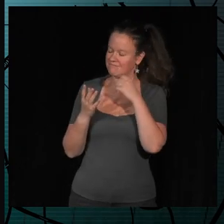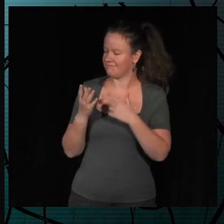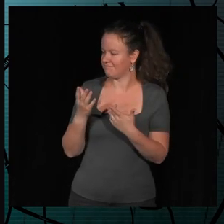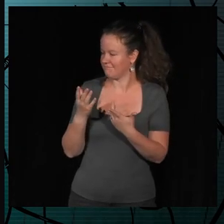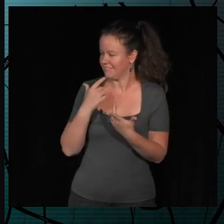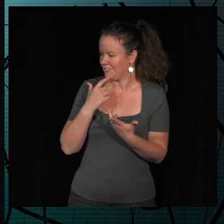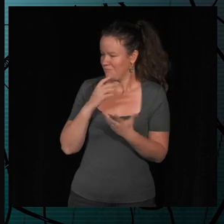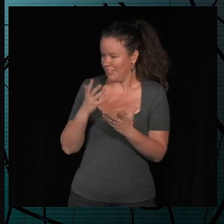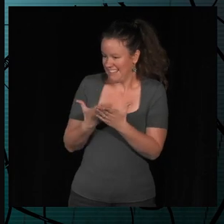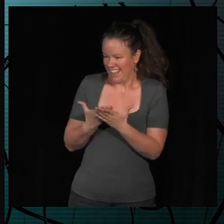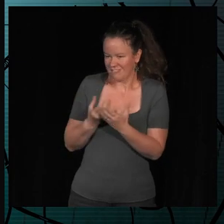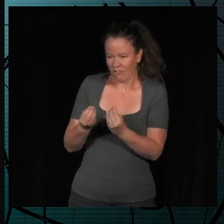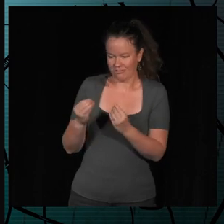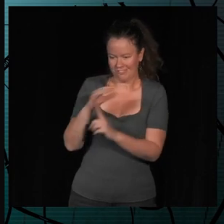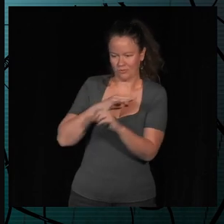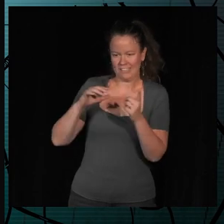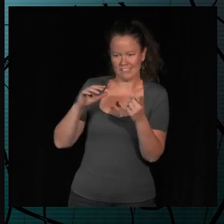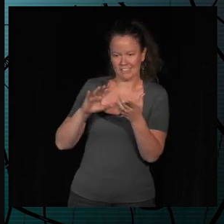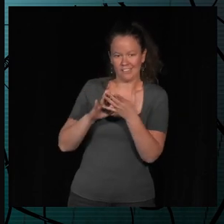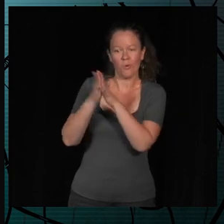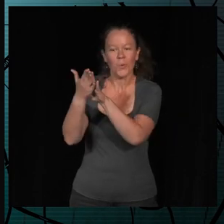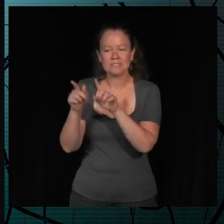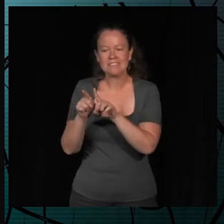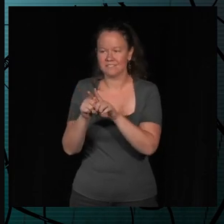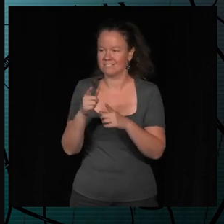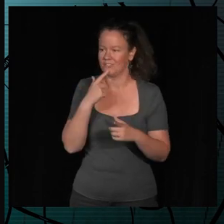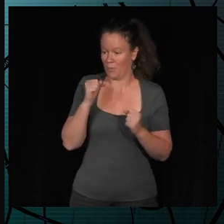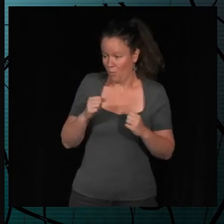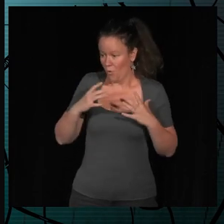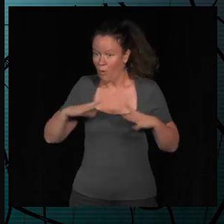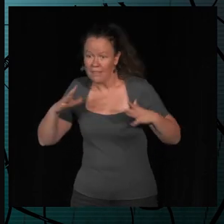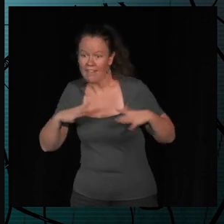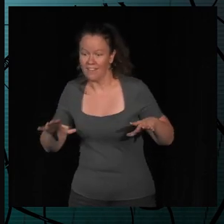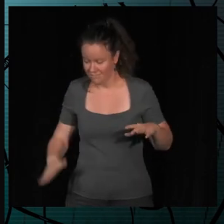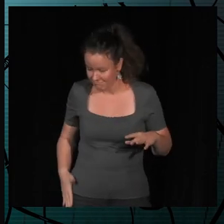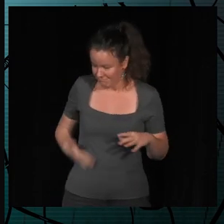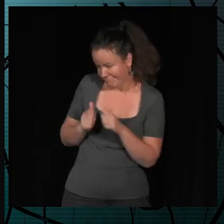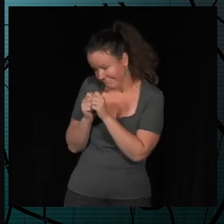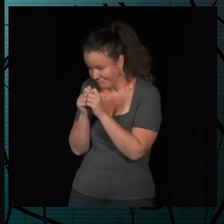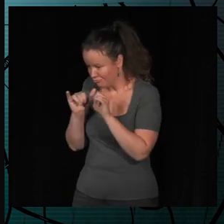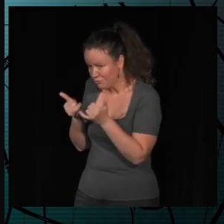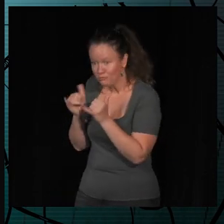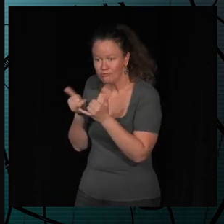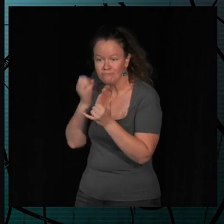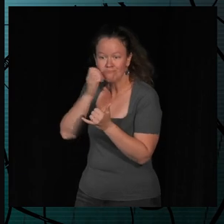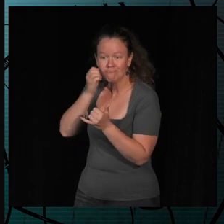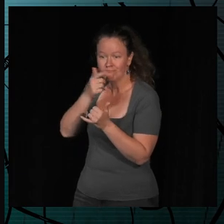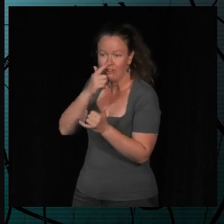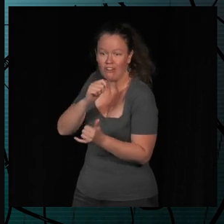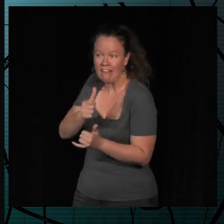la mobilité là par rapport aux écrans c'est c'est c'est c'est une question qui intervient vous dans vos réflex et dans éventuellement dans vos dans vos